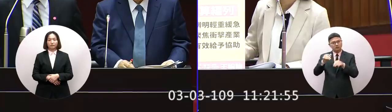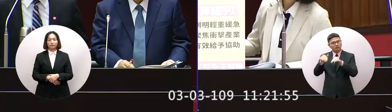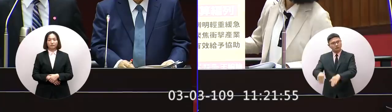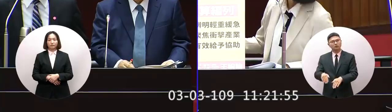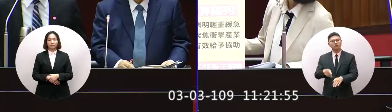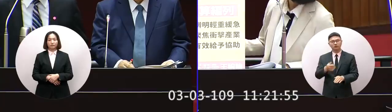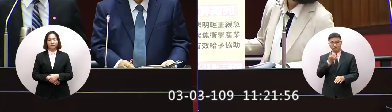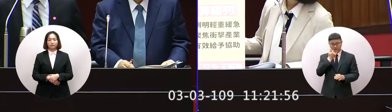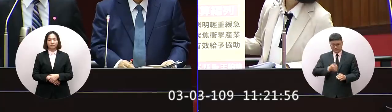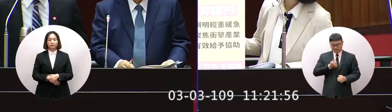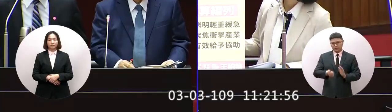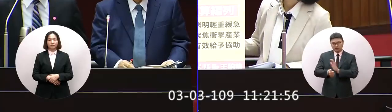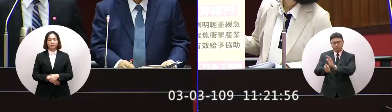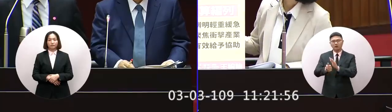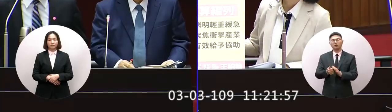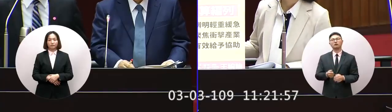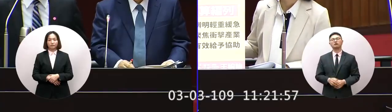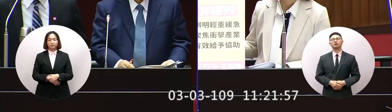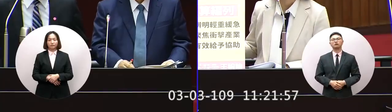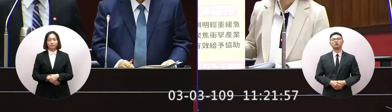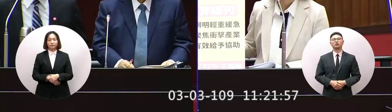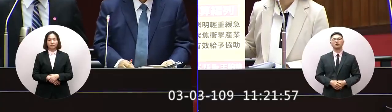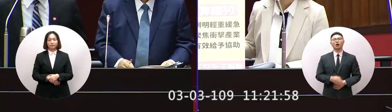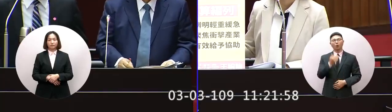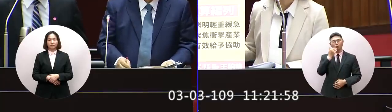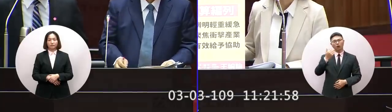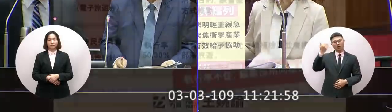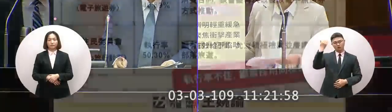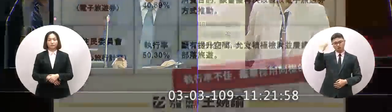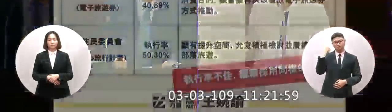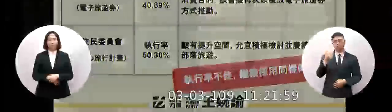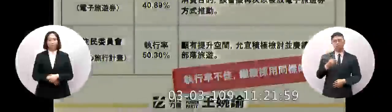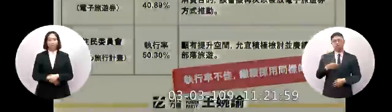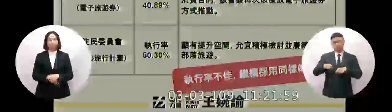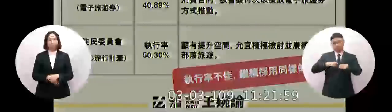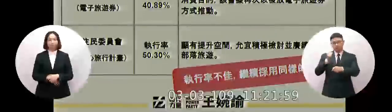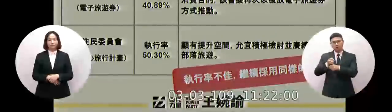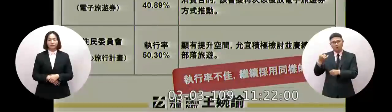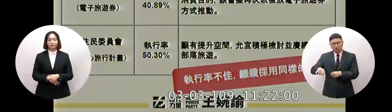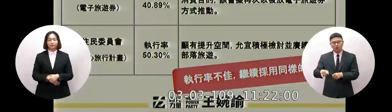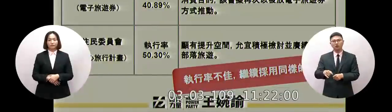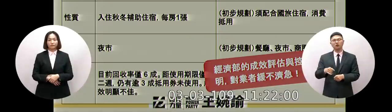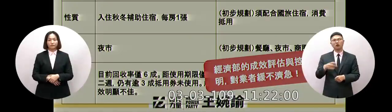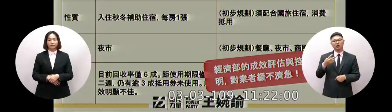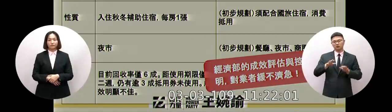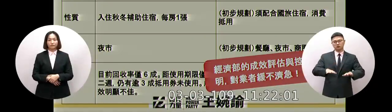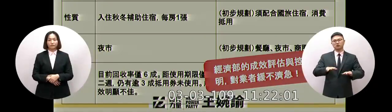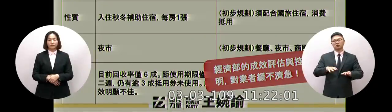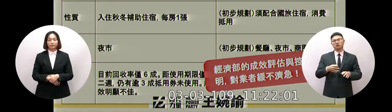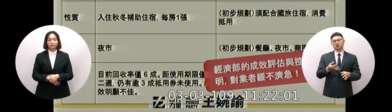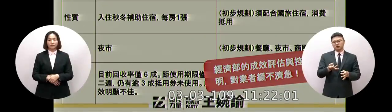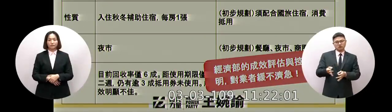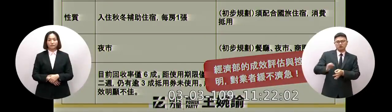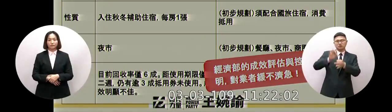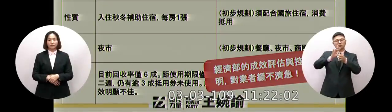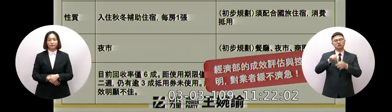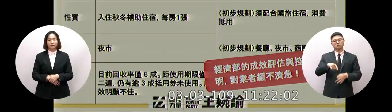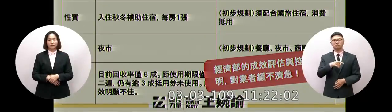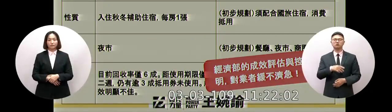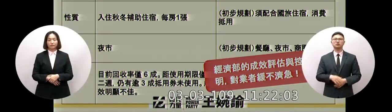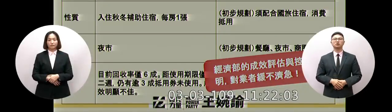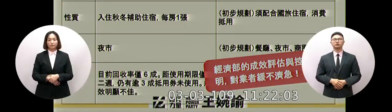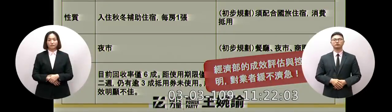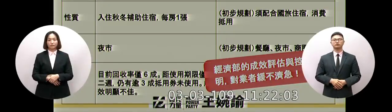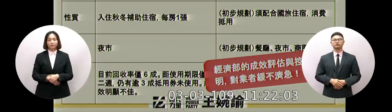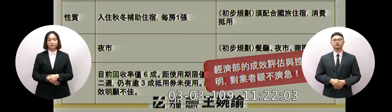情况下，而不是说因为过去执行不好，所以我们这次编更多的预算来执行。以上是针对补助的部分。